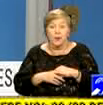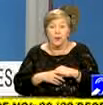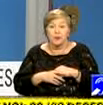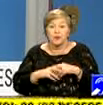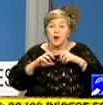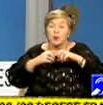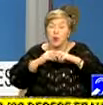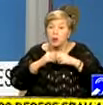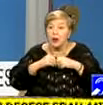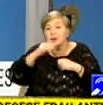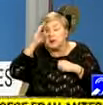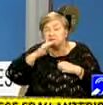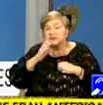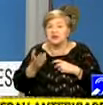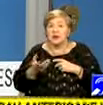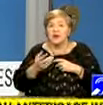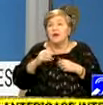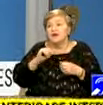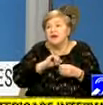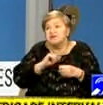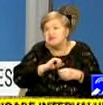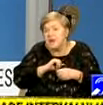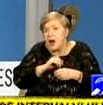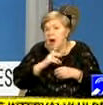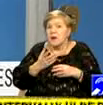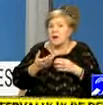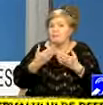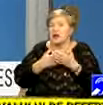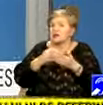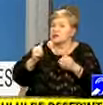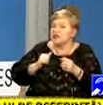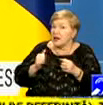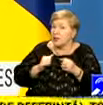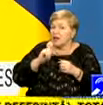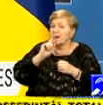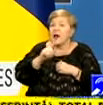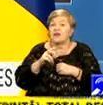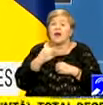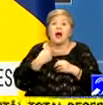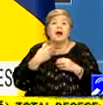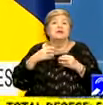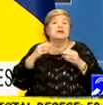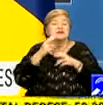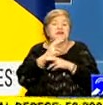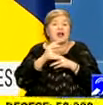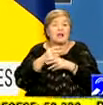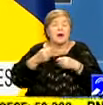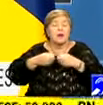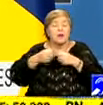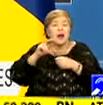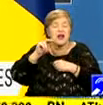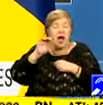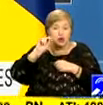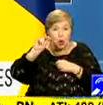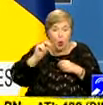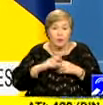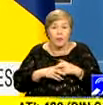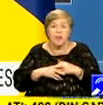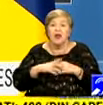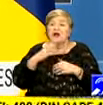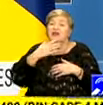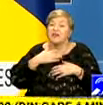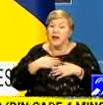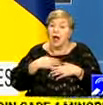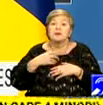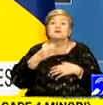problemele curente de îngrijorare majoră pentru securitatea euroatlantică. Încă de la bun început aș dori să subliniez sprijinul